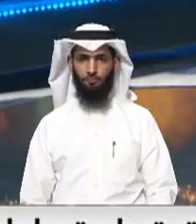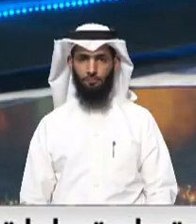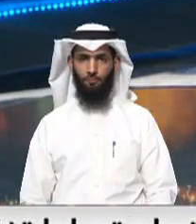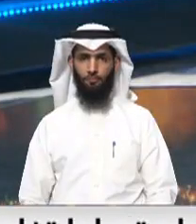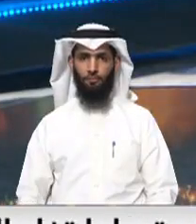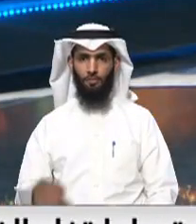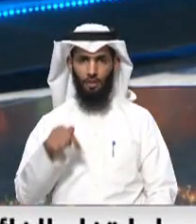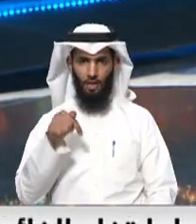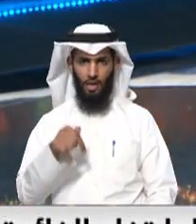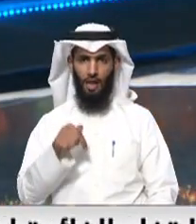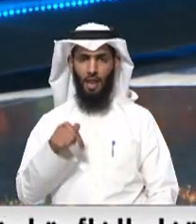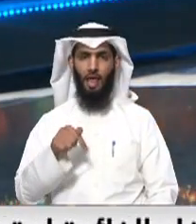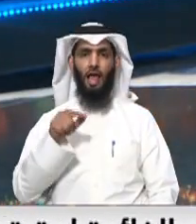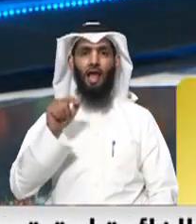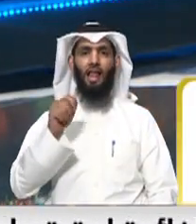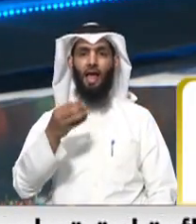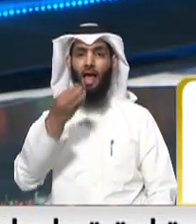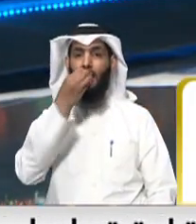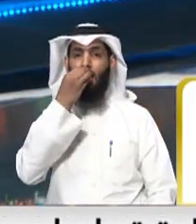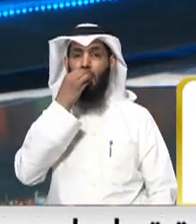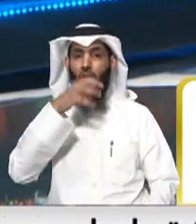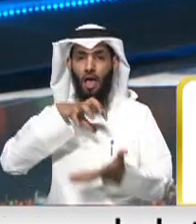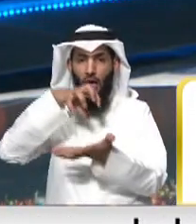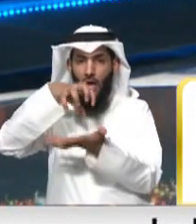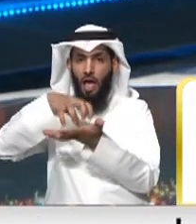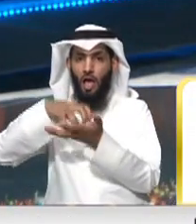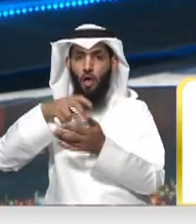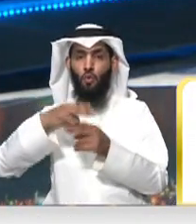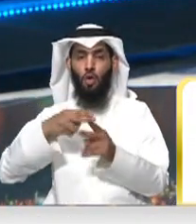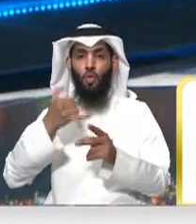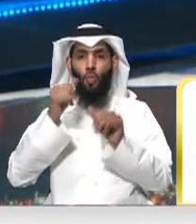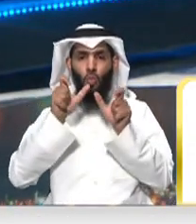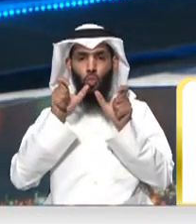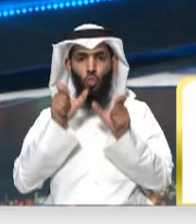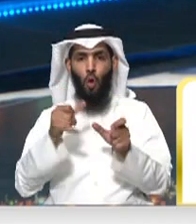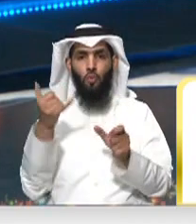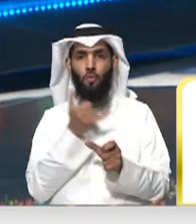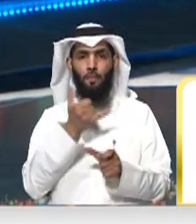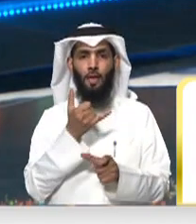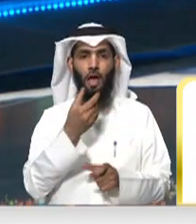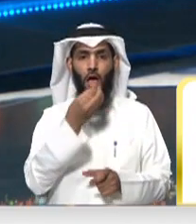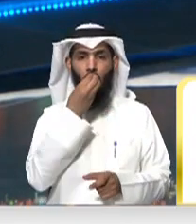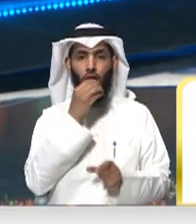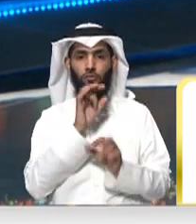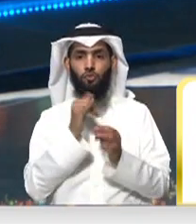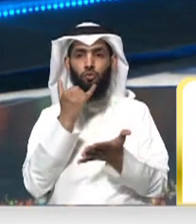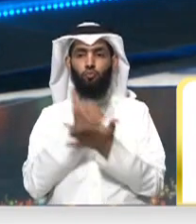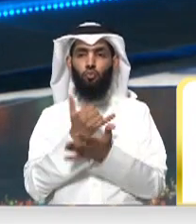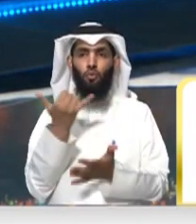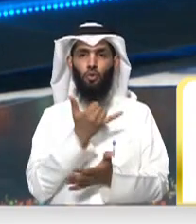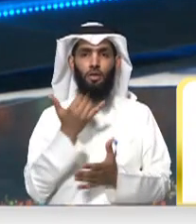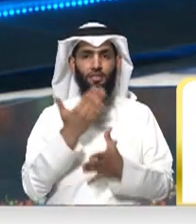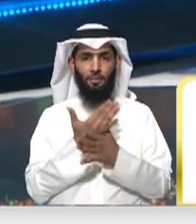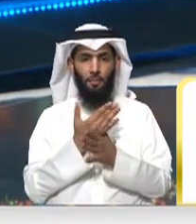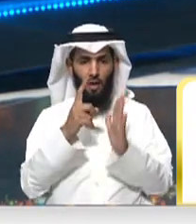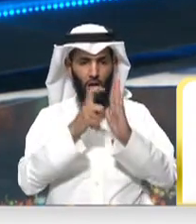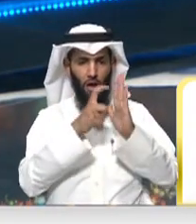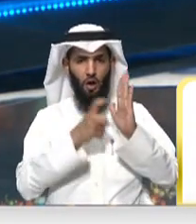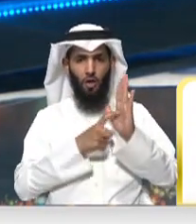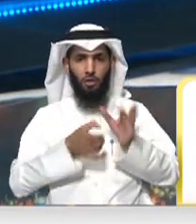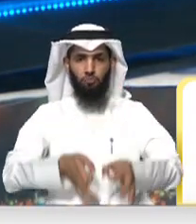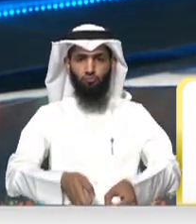تمثل الهيئة العامة للغذاء والتغذية خط الدفاع الأول عن صحة المستهلكين من خلال الحزم في تطبيق